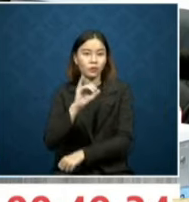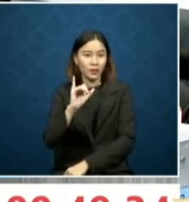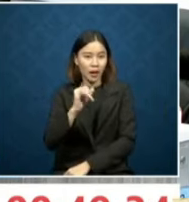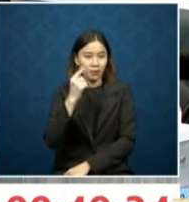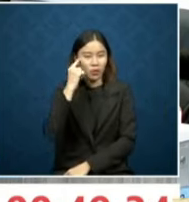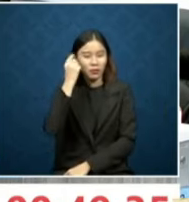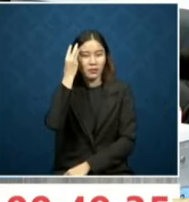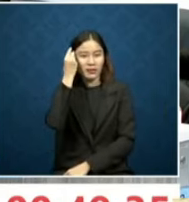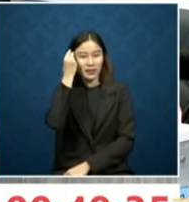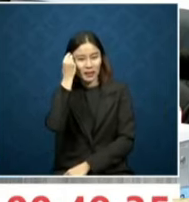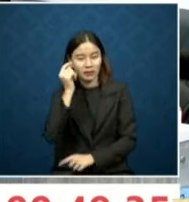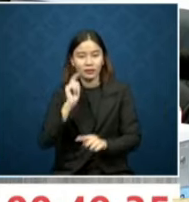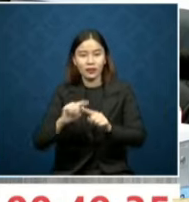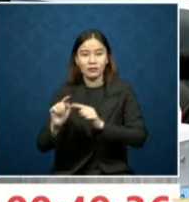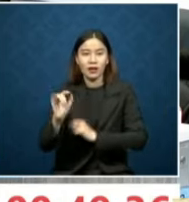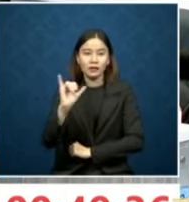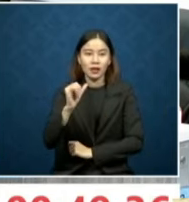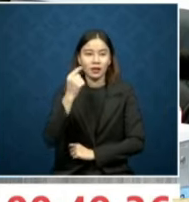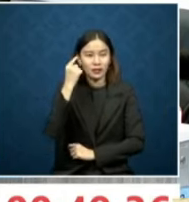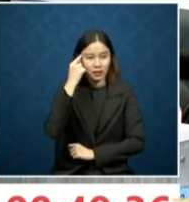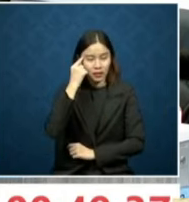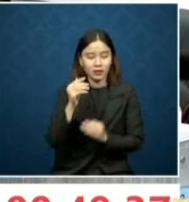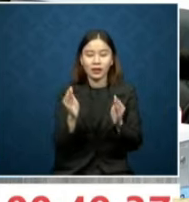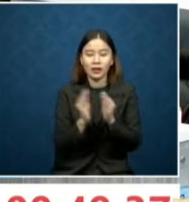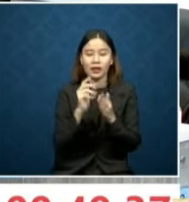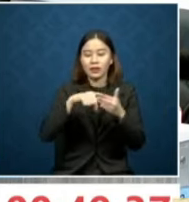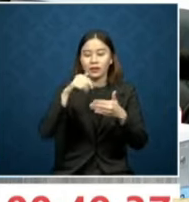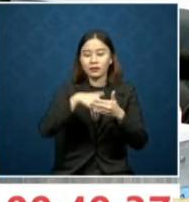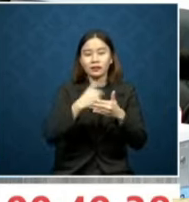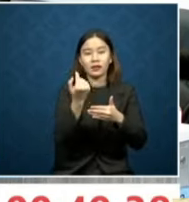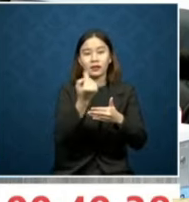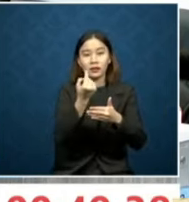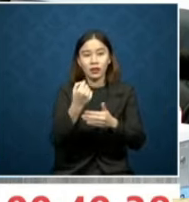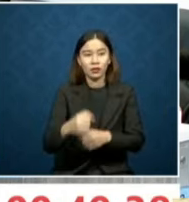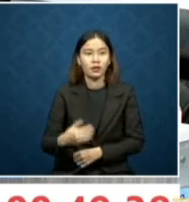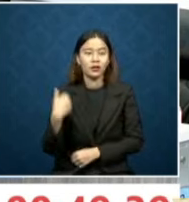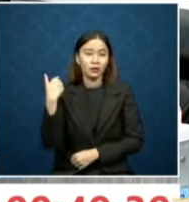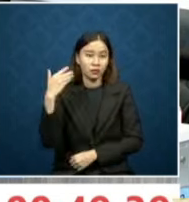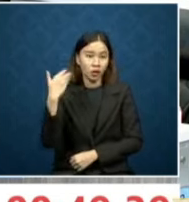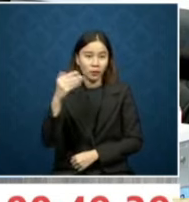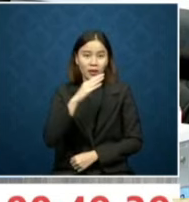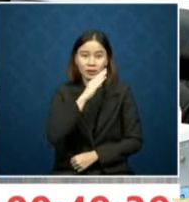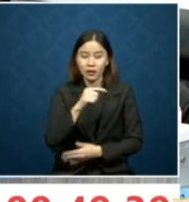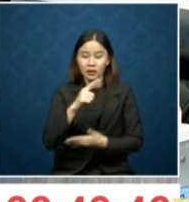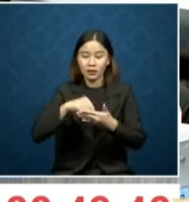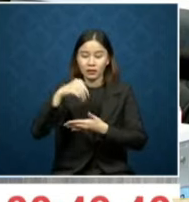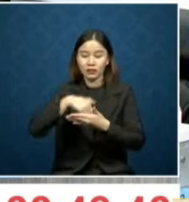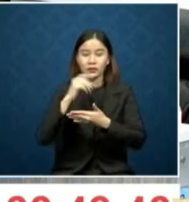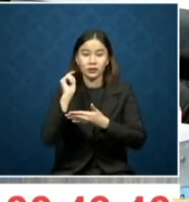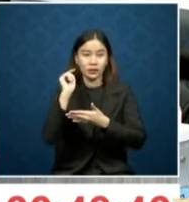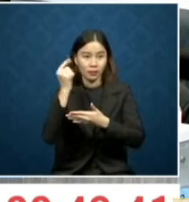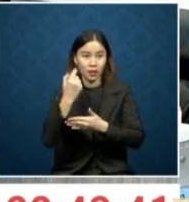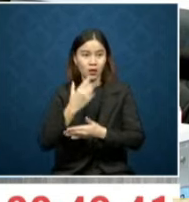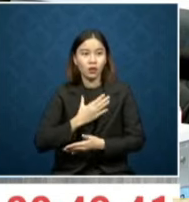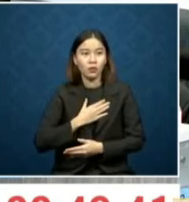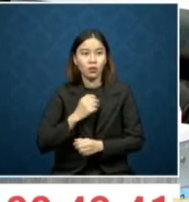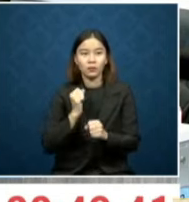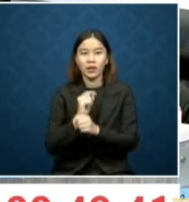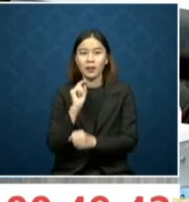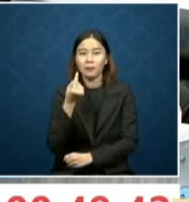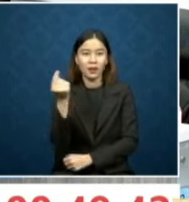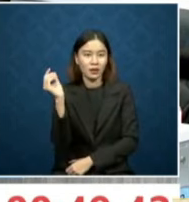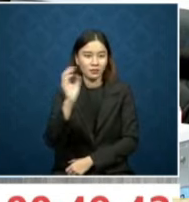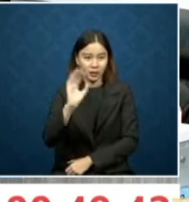มไม่ได้คิดถึงนู่นถึงนี่ผมคิดแต่คะแนนเสียงอย่างเดียวข่าวหน้าข่าวหลังถ้าเลือกตั้งใหม่ผมจะไม่ทำ